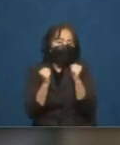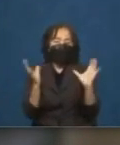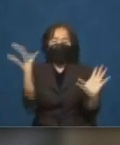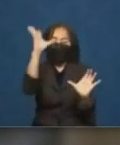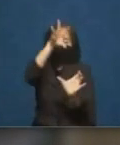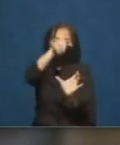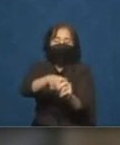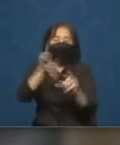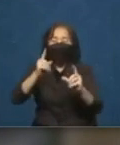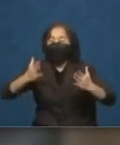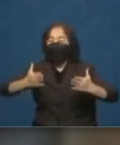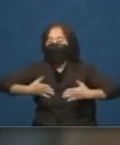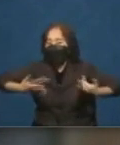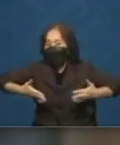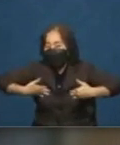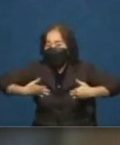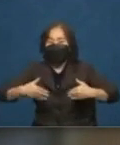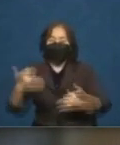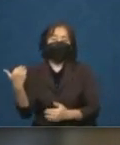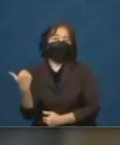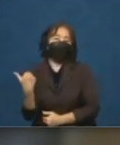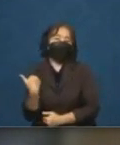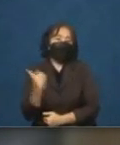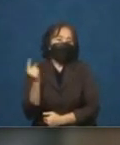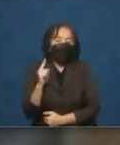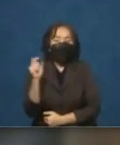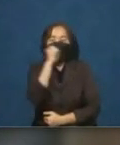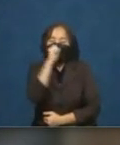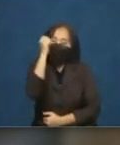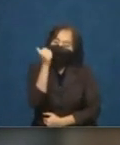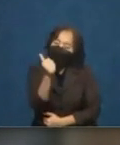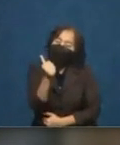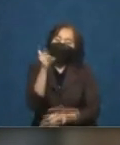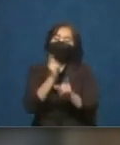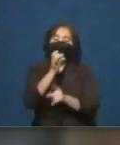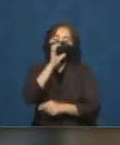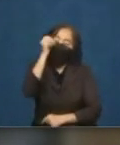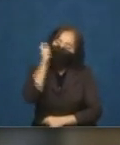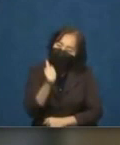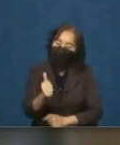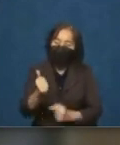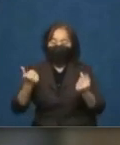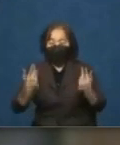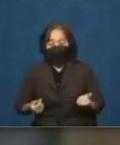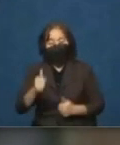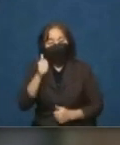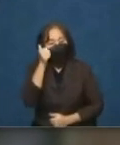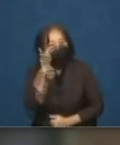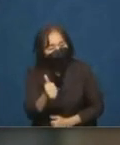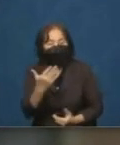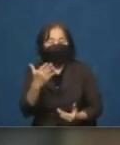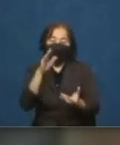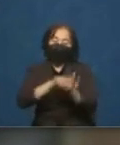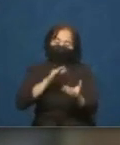ภาผู้แทนราษฎรศึกษาได้ครับแต่ว่ามันต้องแฟร์ด้วยแล้วที่สำคัญเนี่ยสภาเนี่ยไม่ได้มีอำนาจที่จะไปเปิดบ่อนหร